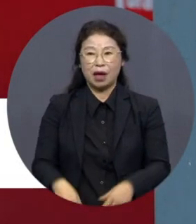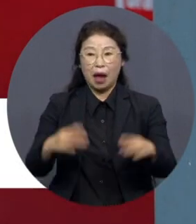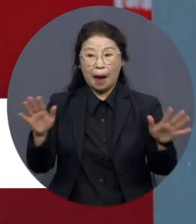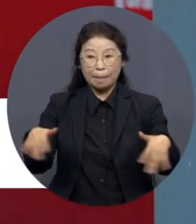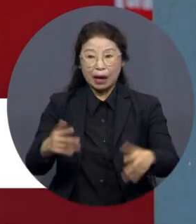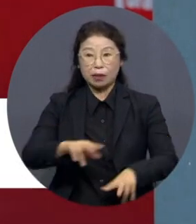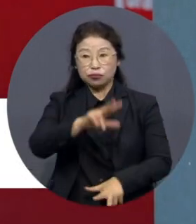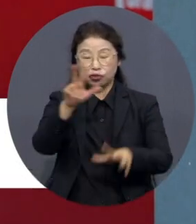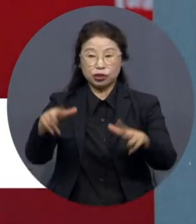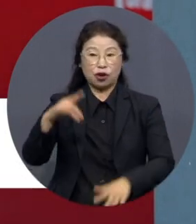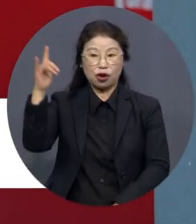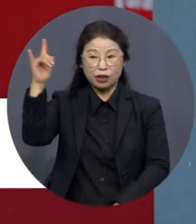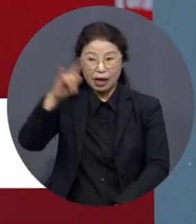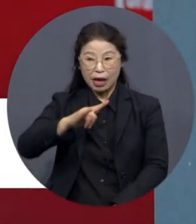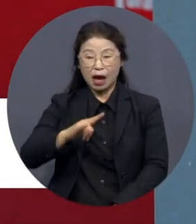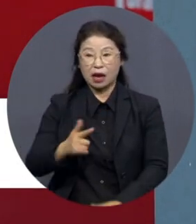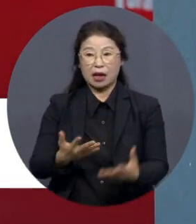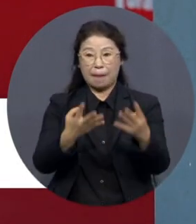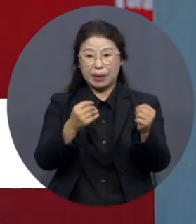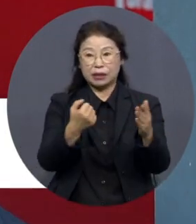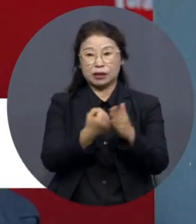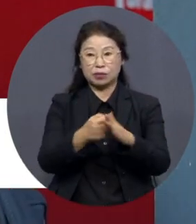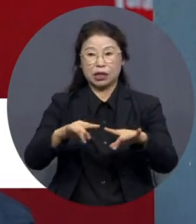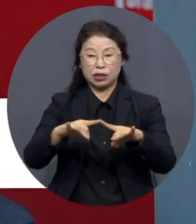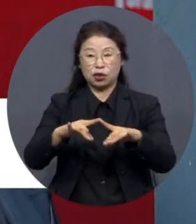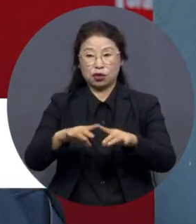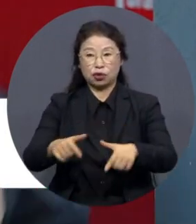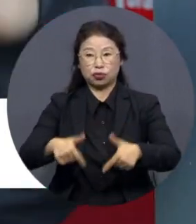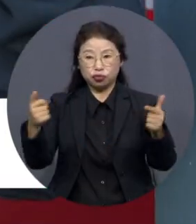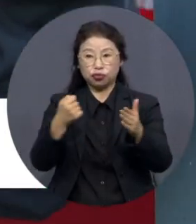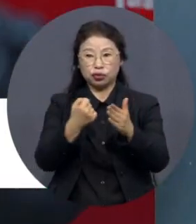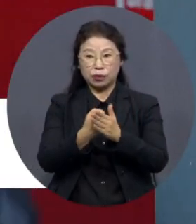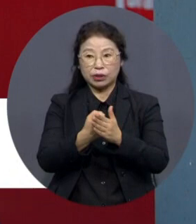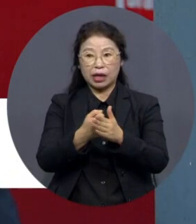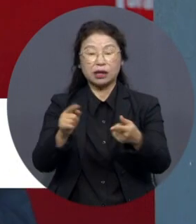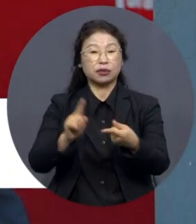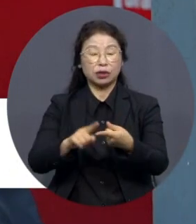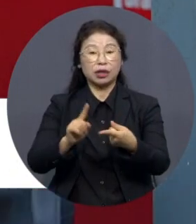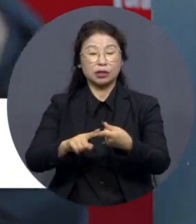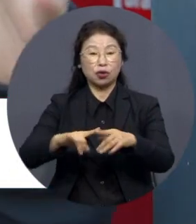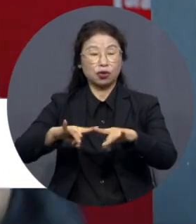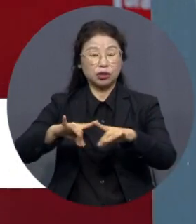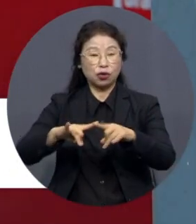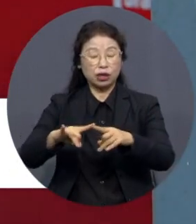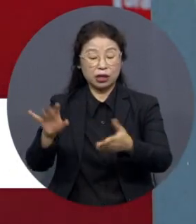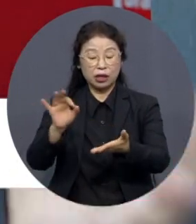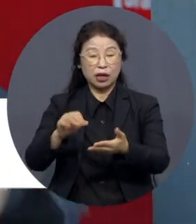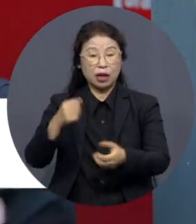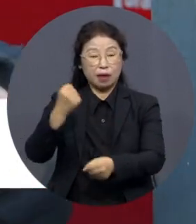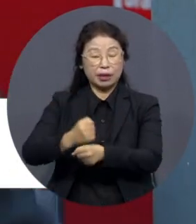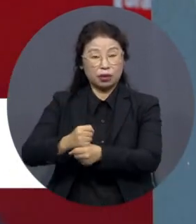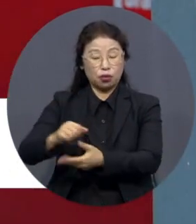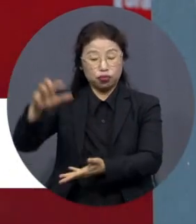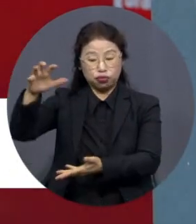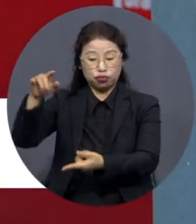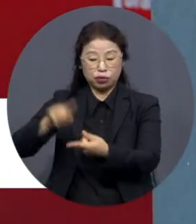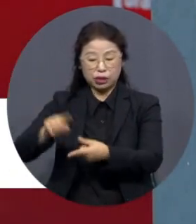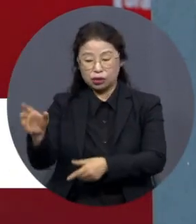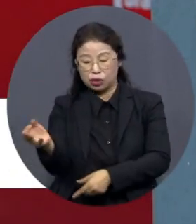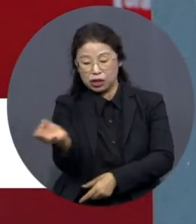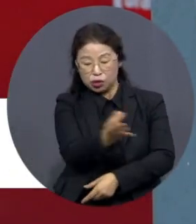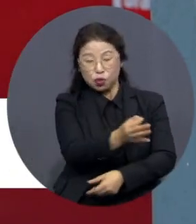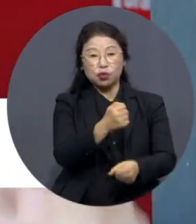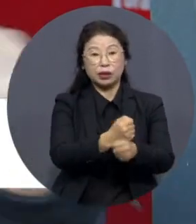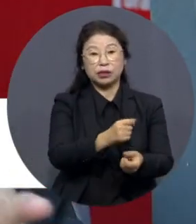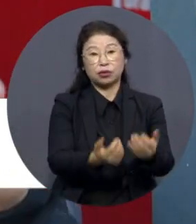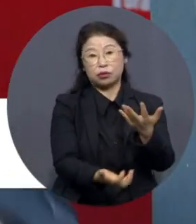solar power, then we can get a too high voltage or too high frequency, and then the